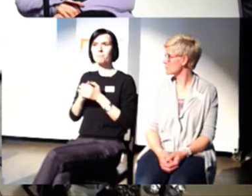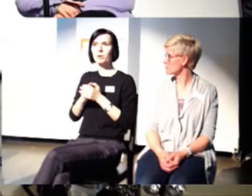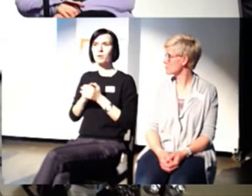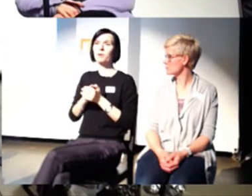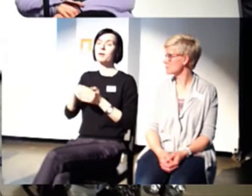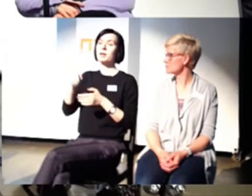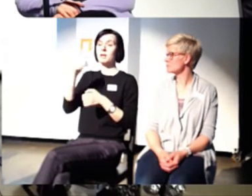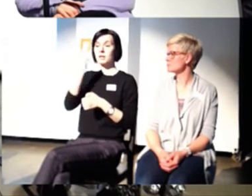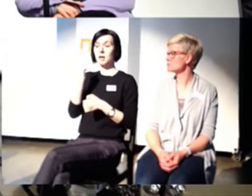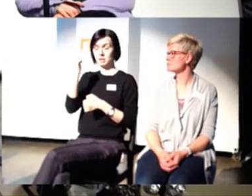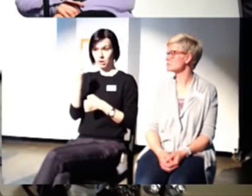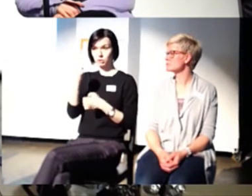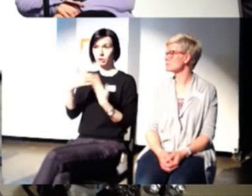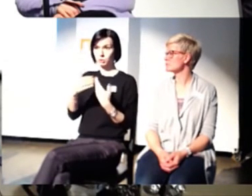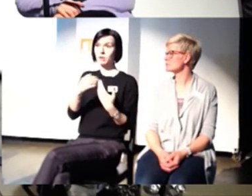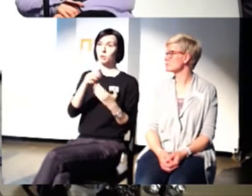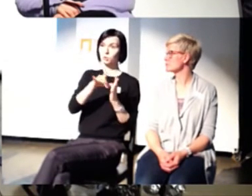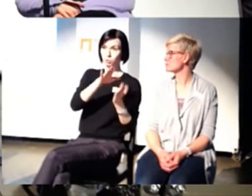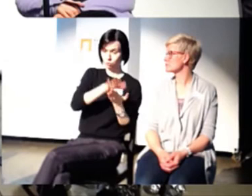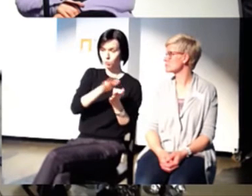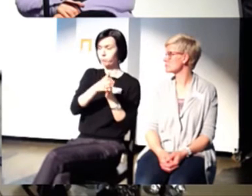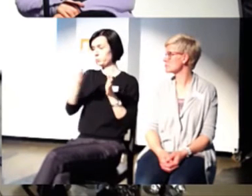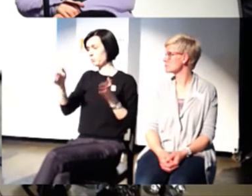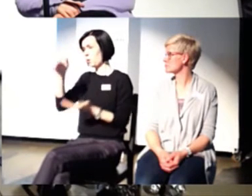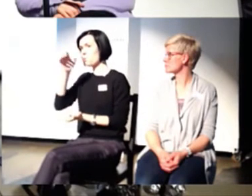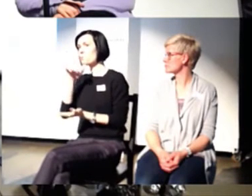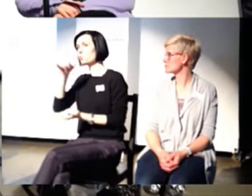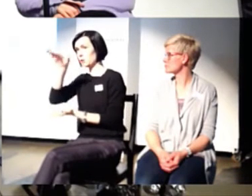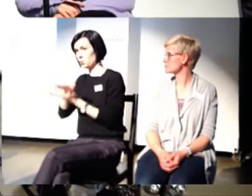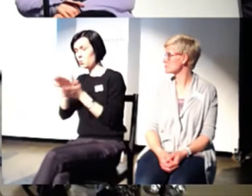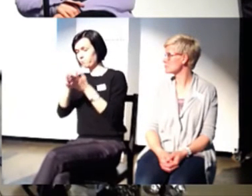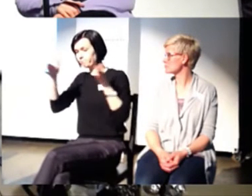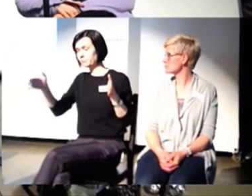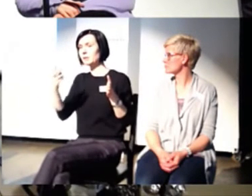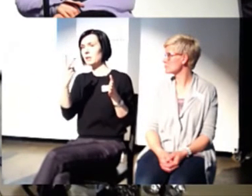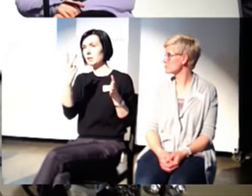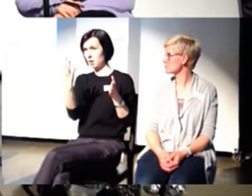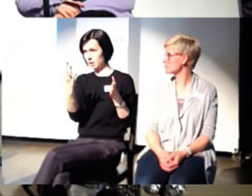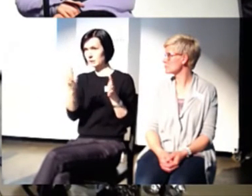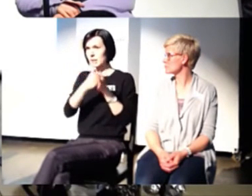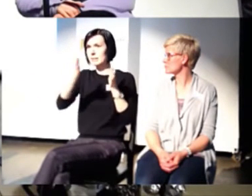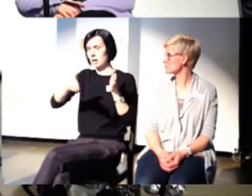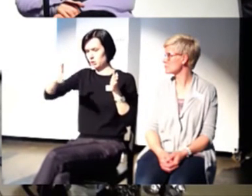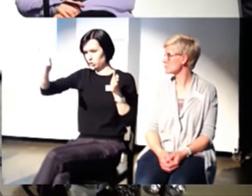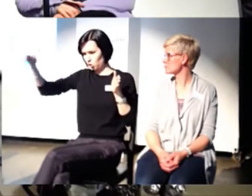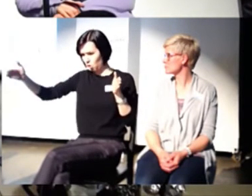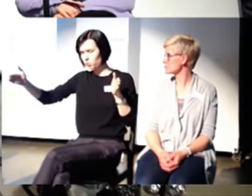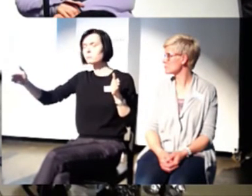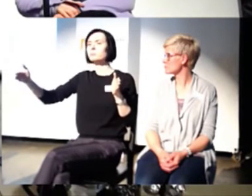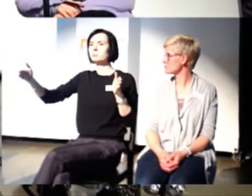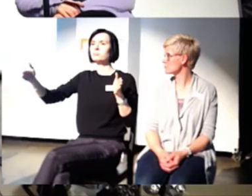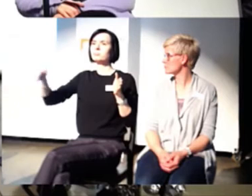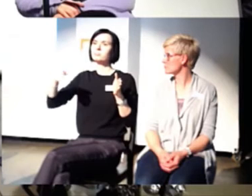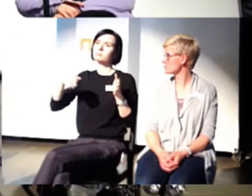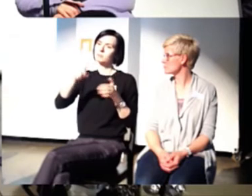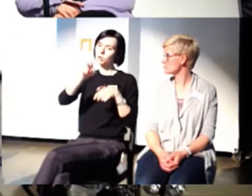syyskuusta huhtikuuhun 2 kuukauden jaksoissa 8 eri alojen taiteilijaa ja tutkijaa kerrallaan